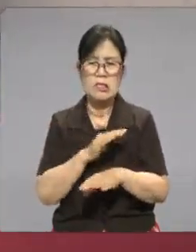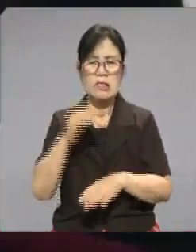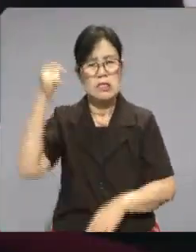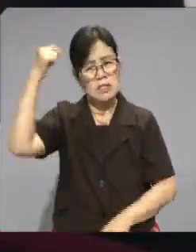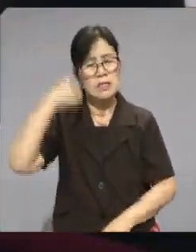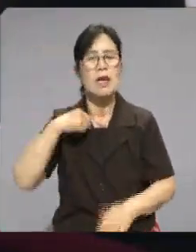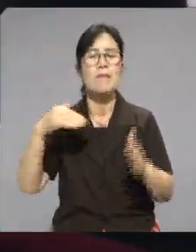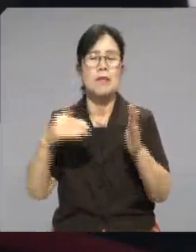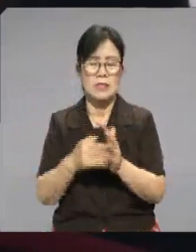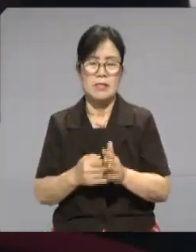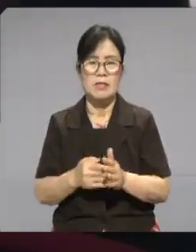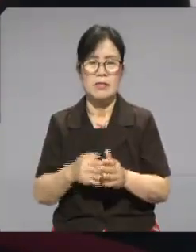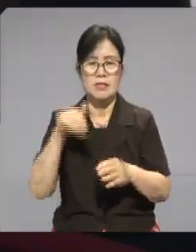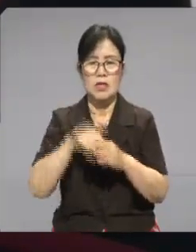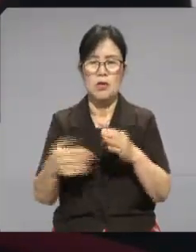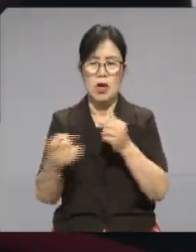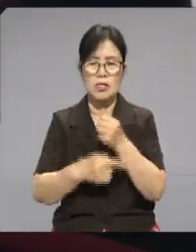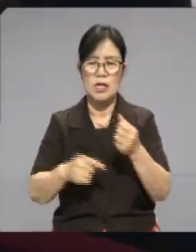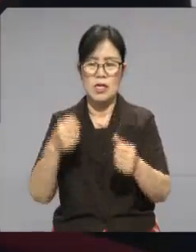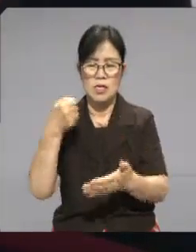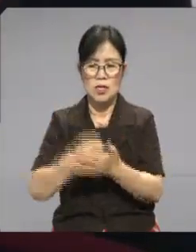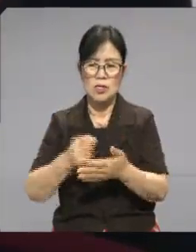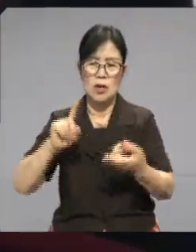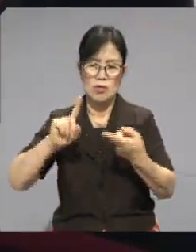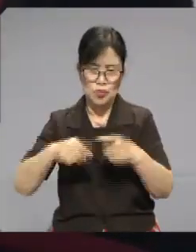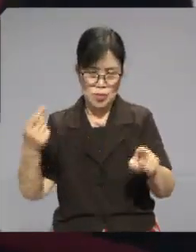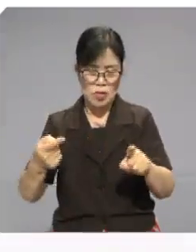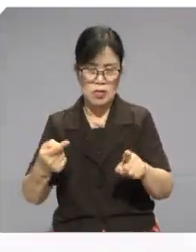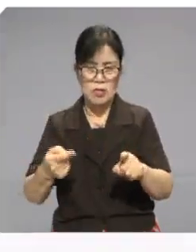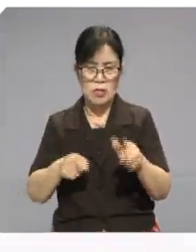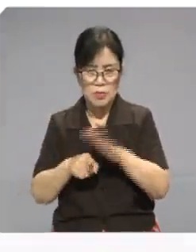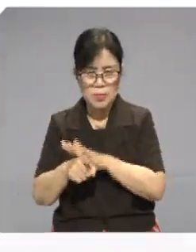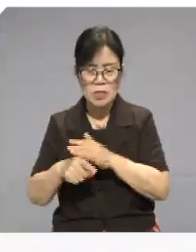실감했다며 선관위의 부당한 결정을 바로잡으려고